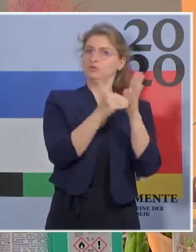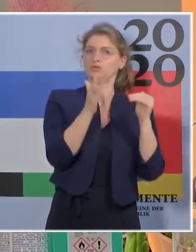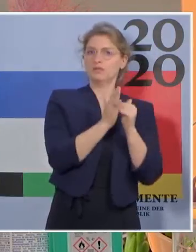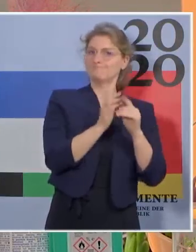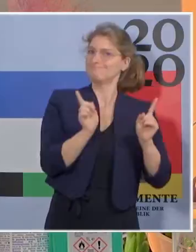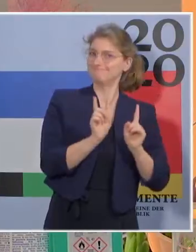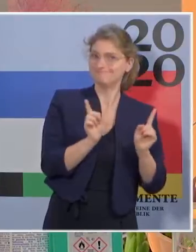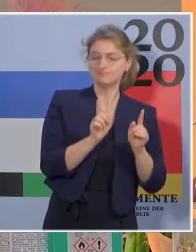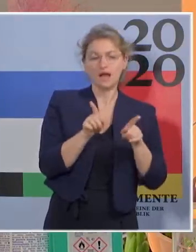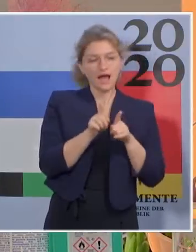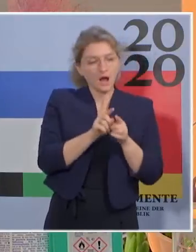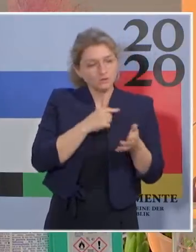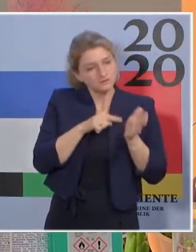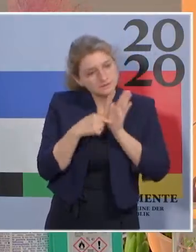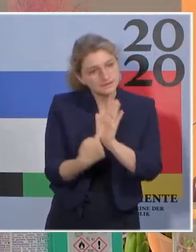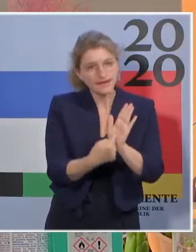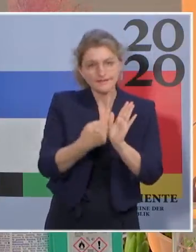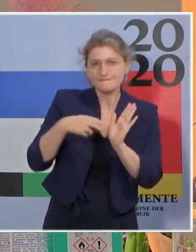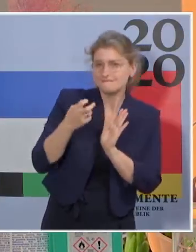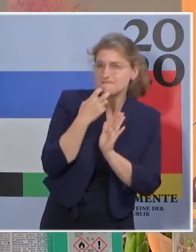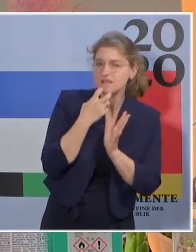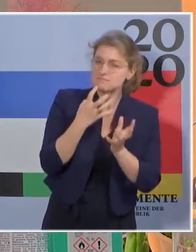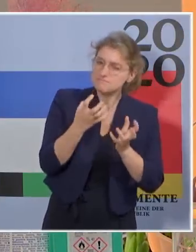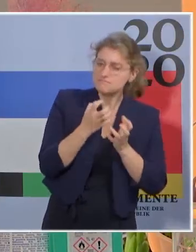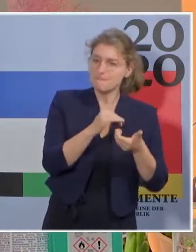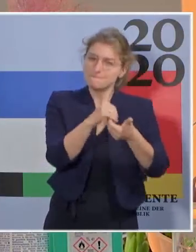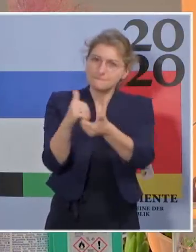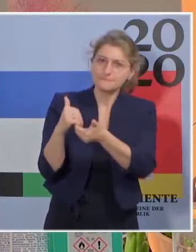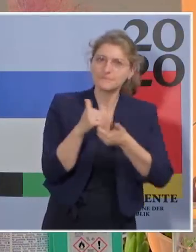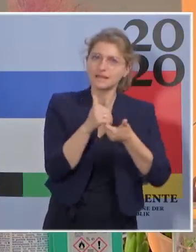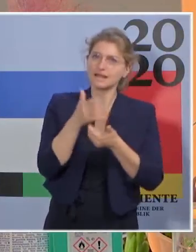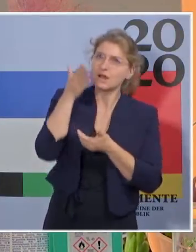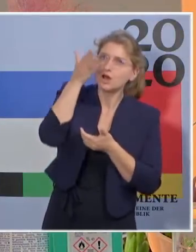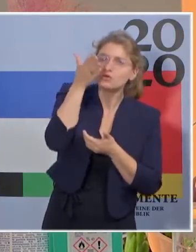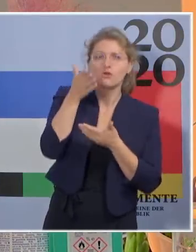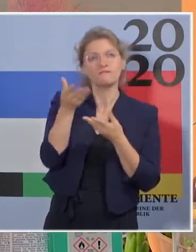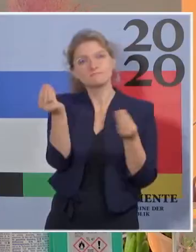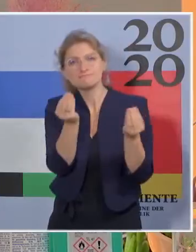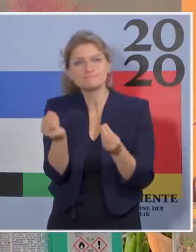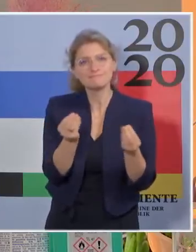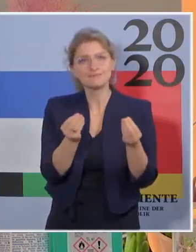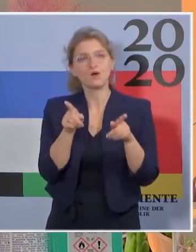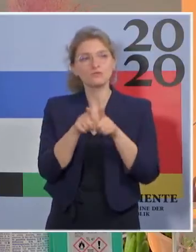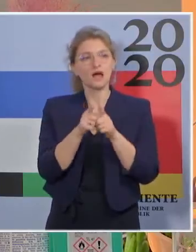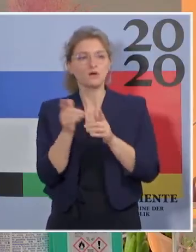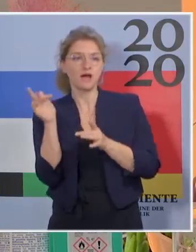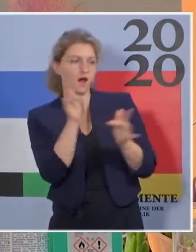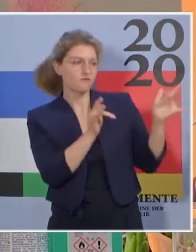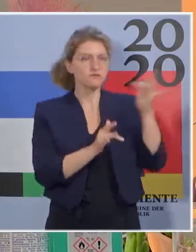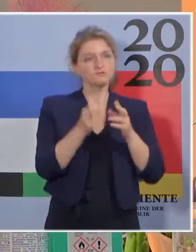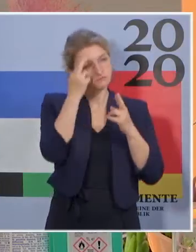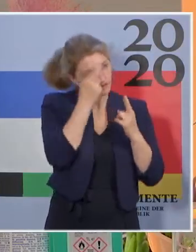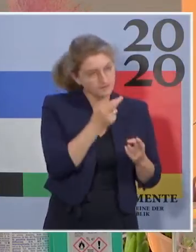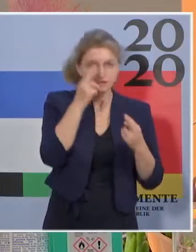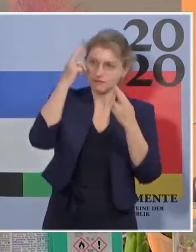des unbedingten Willens, im Miteinander die Zukunft zu finden und sich im gegenseitigen Respekt